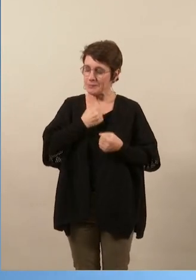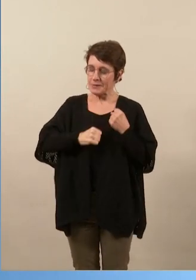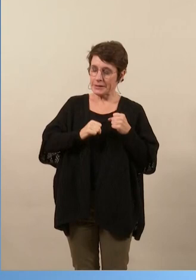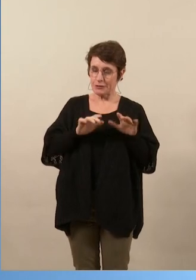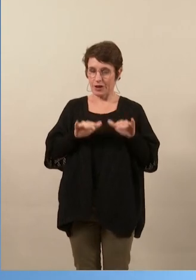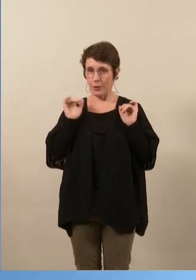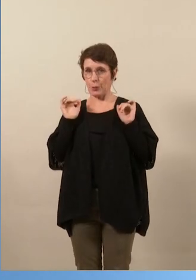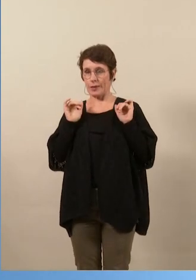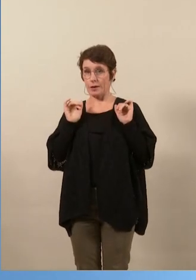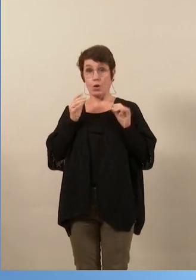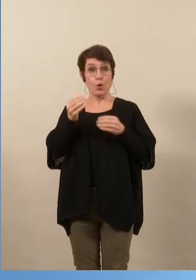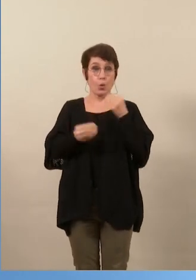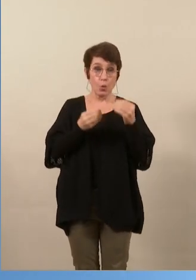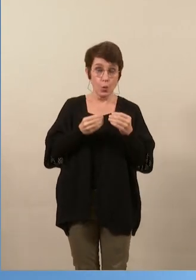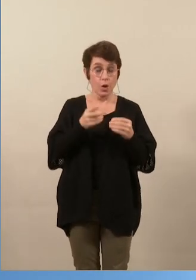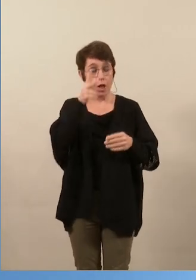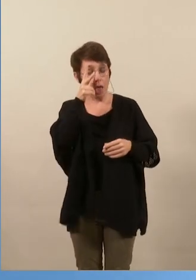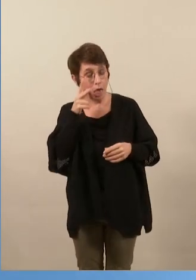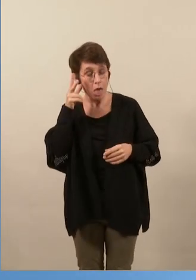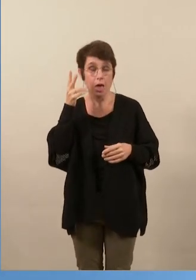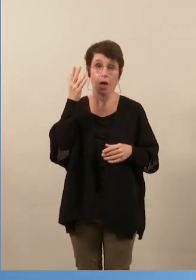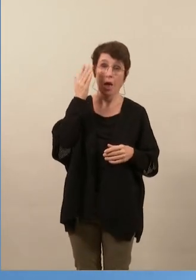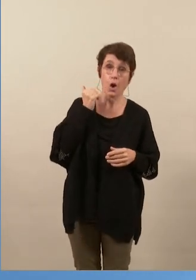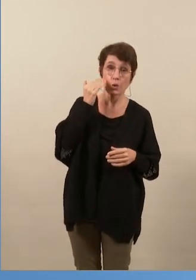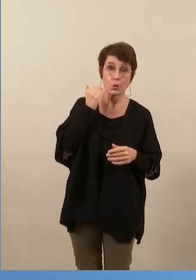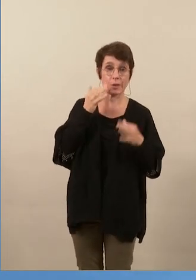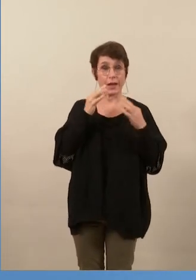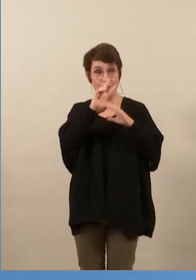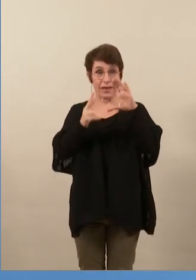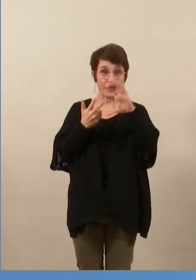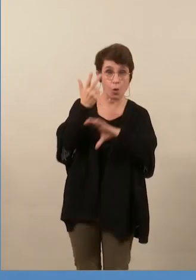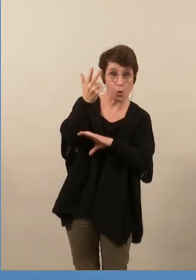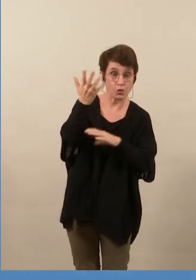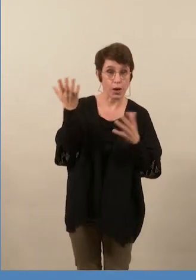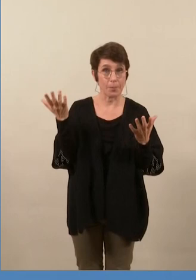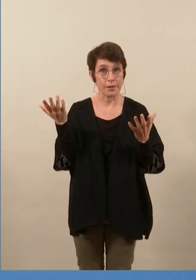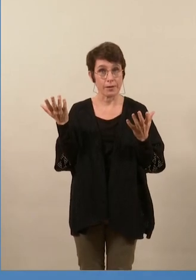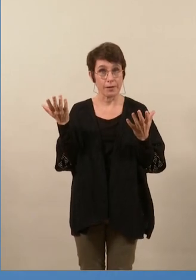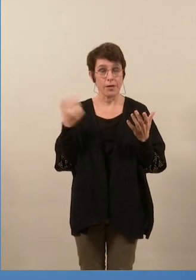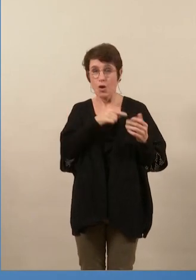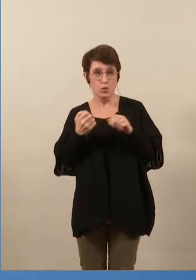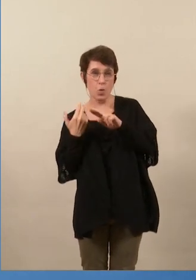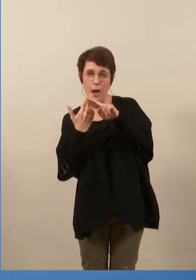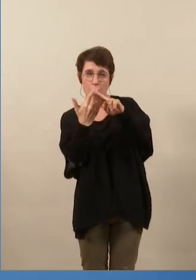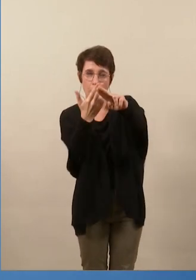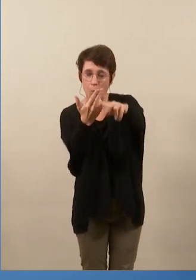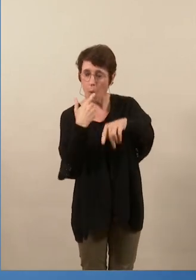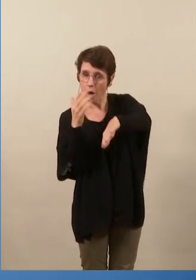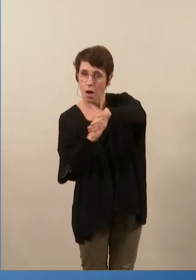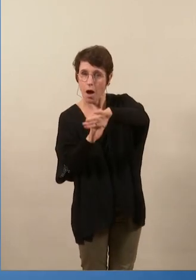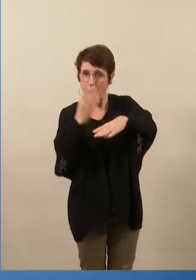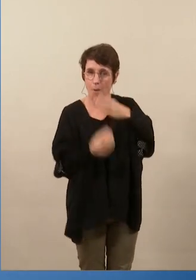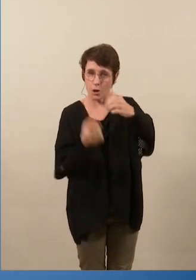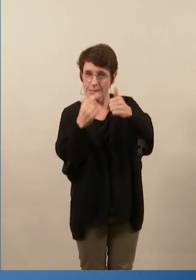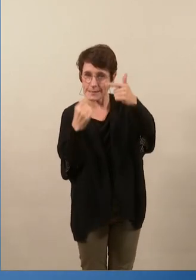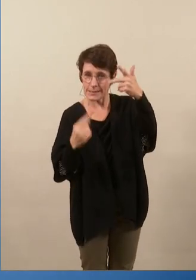le désintérêt euh bah du concret du développement durable et à un moment donné où on le met devant la réalité de ce qui ne sa'est pas fait c'est-àdire qu'à un moment donné on va